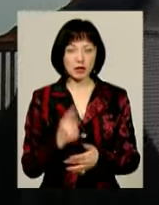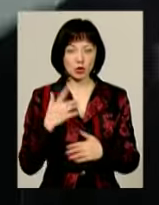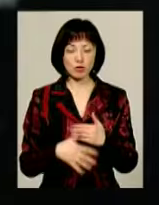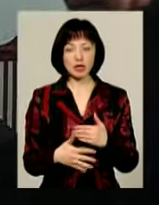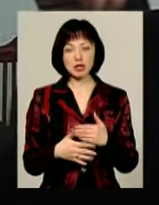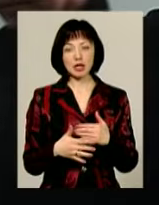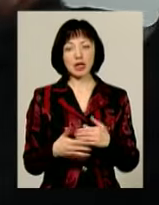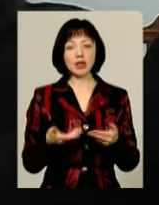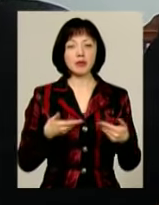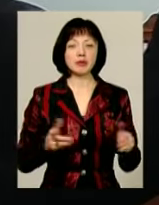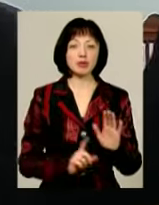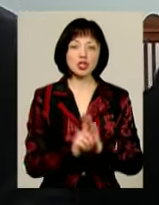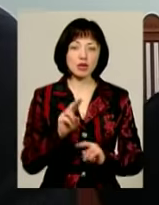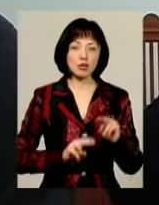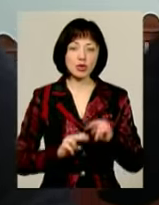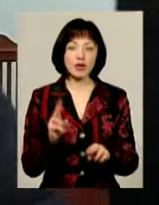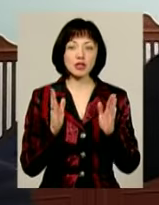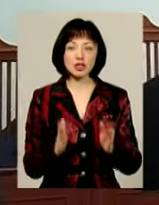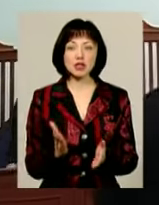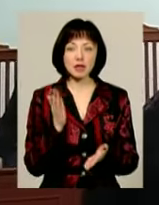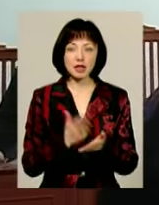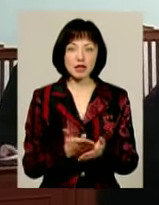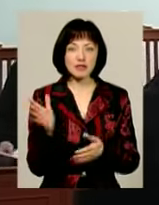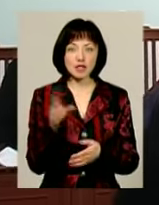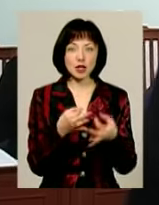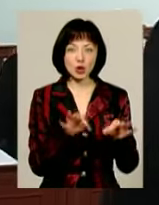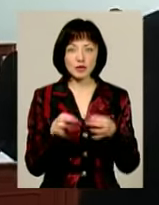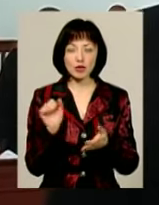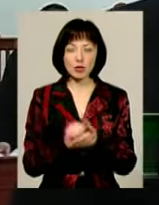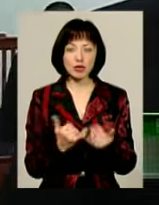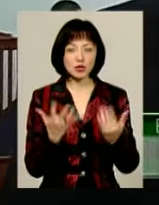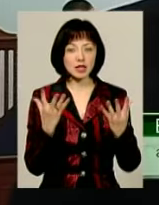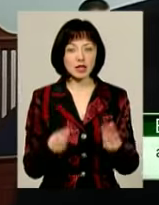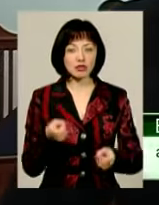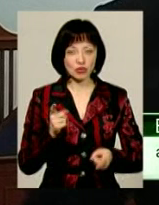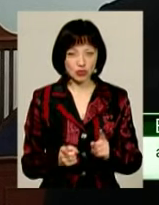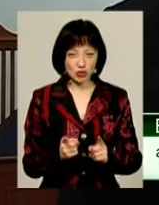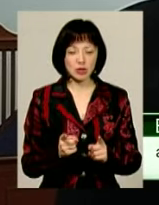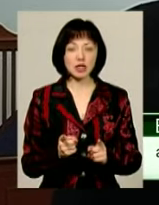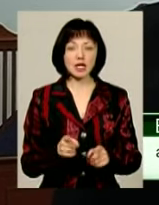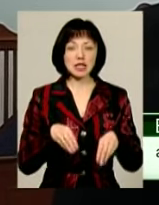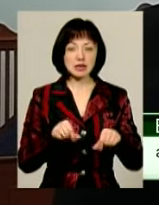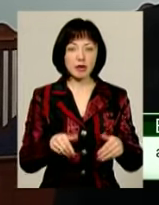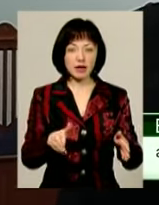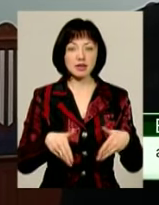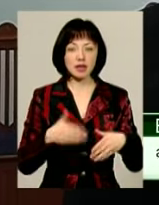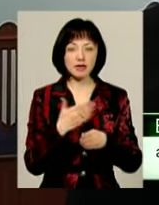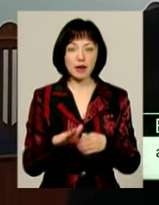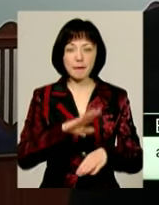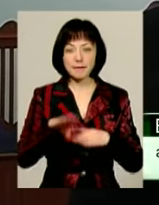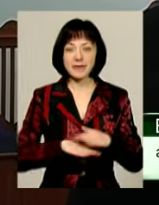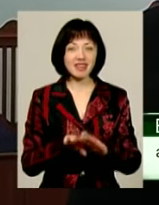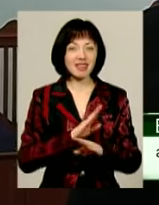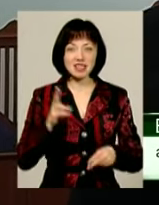Розумієте? Ми почали будувати лише при наявності всіх дозвільних документів. Вони на сьогоднішній день чинні. Земельна ділянка виділялася під